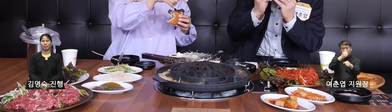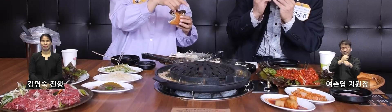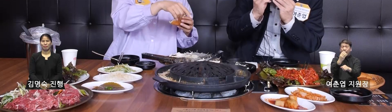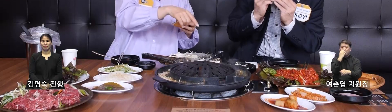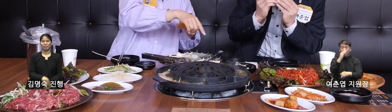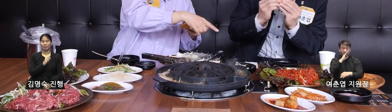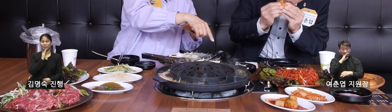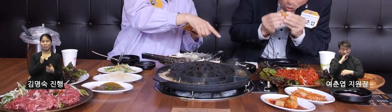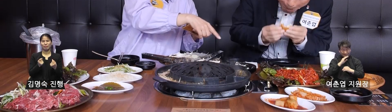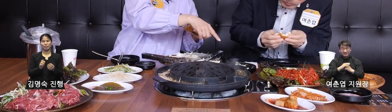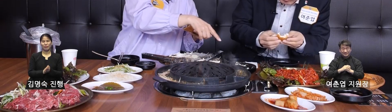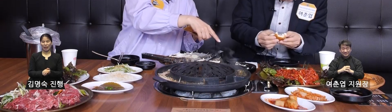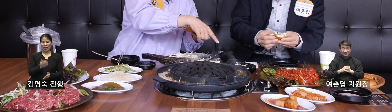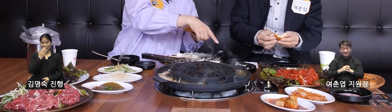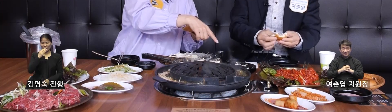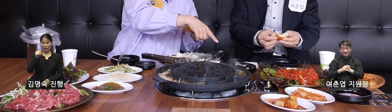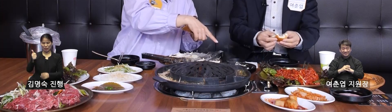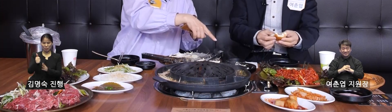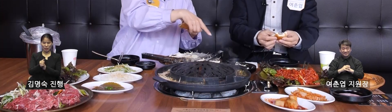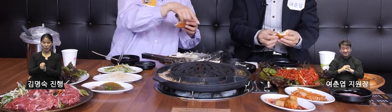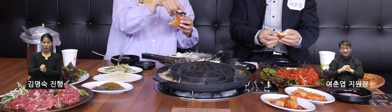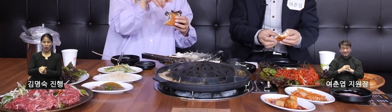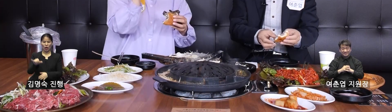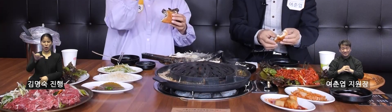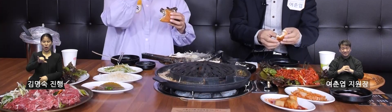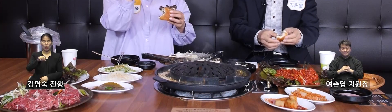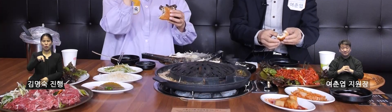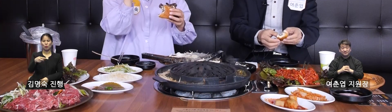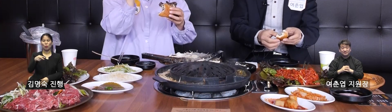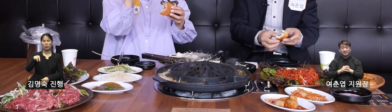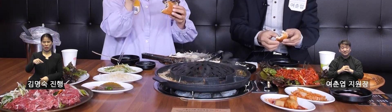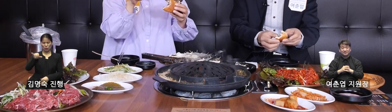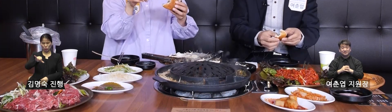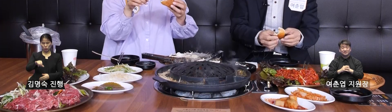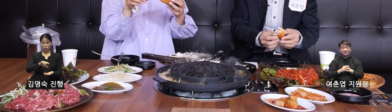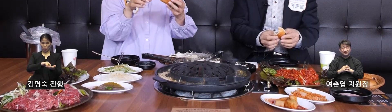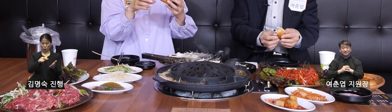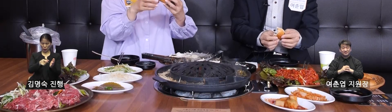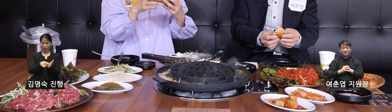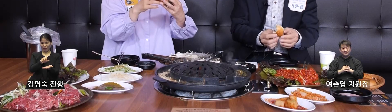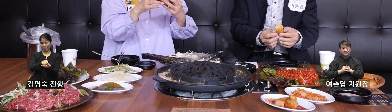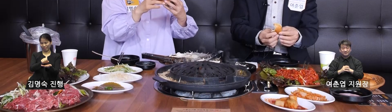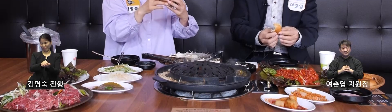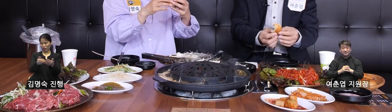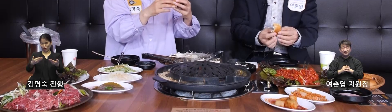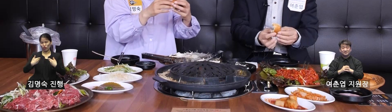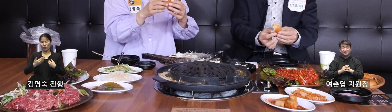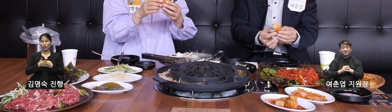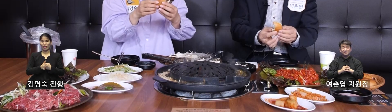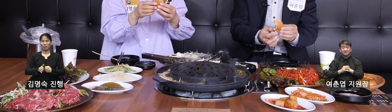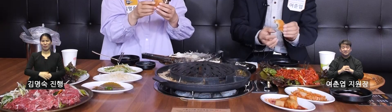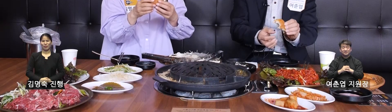네. 네, 우리 사장님이 소스도 적당하게 또 뿌려주셔가지고,